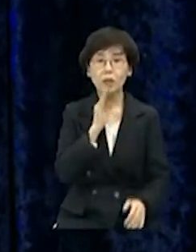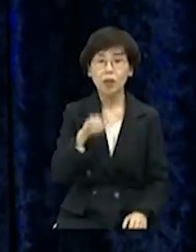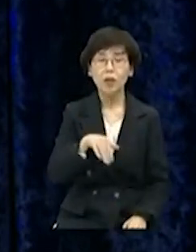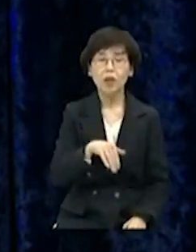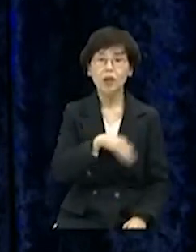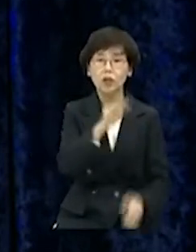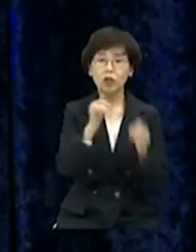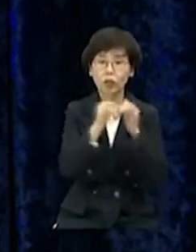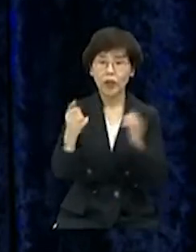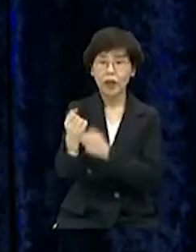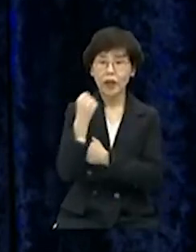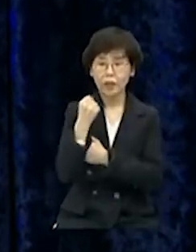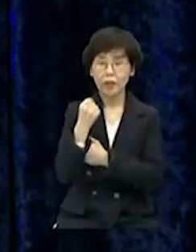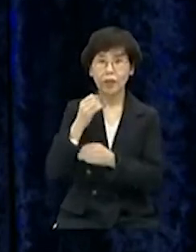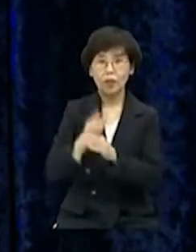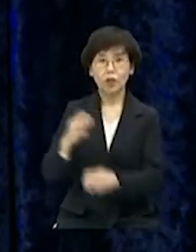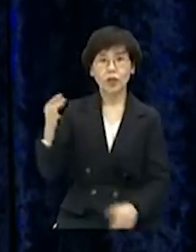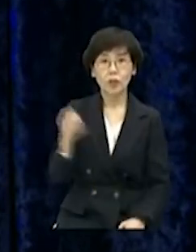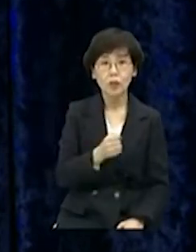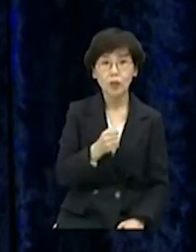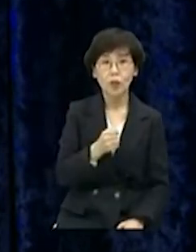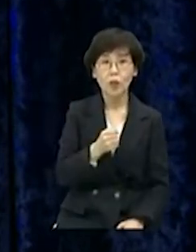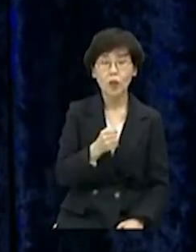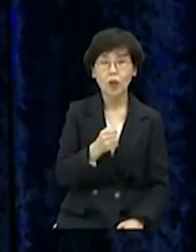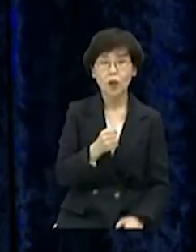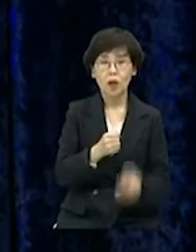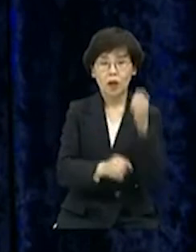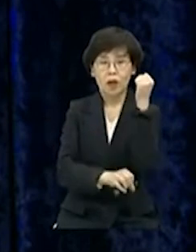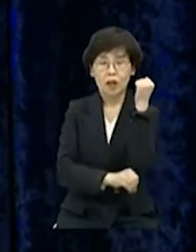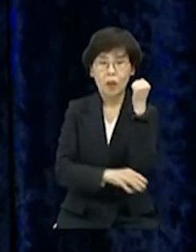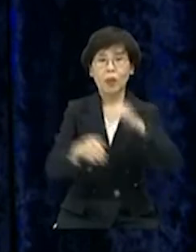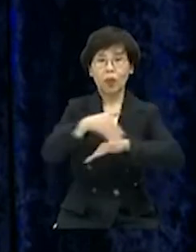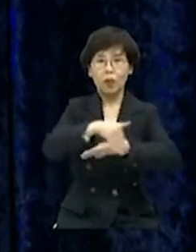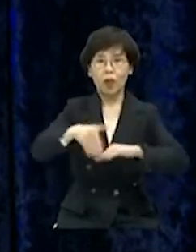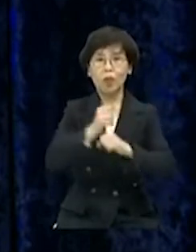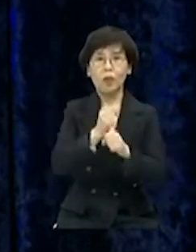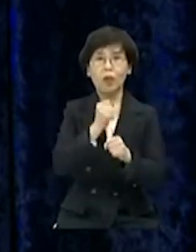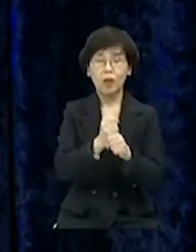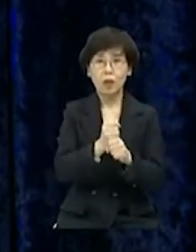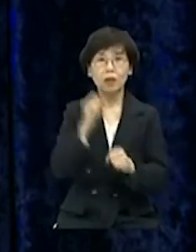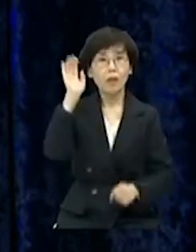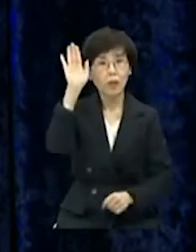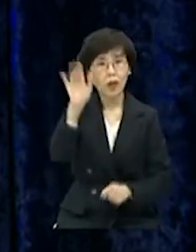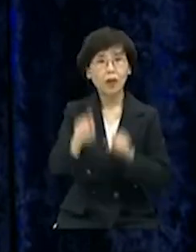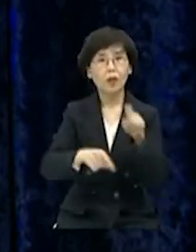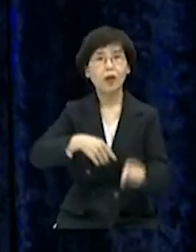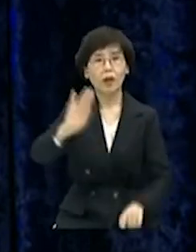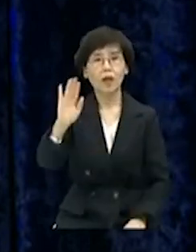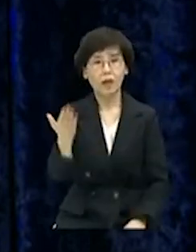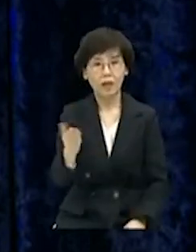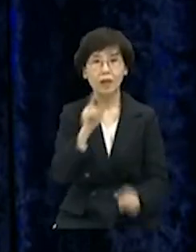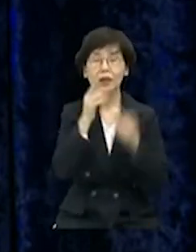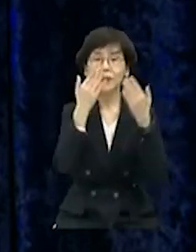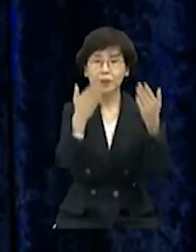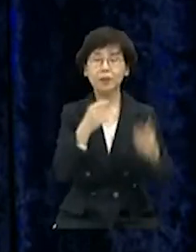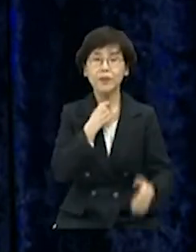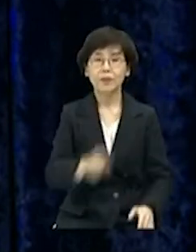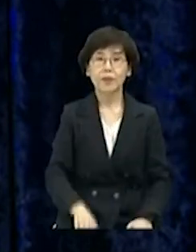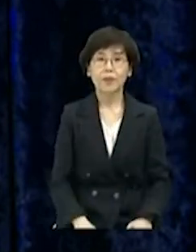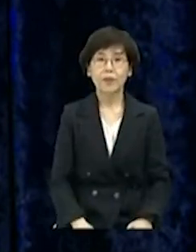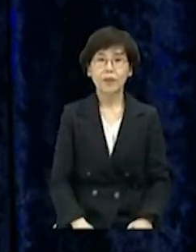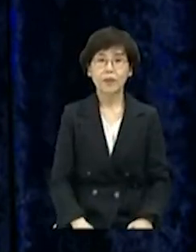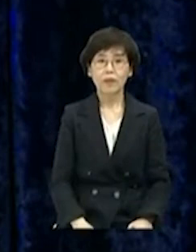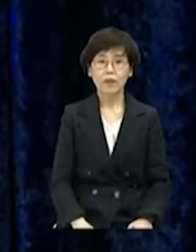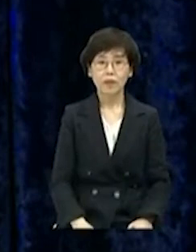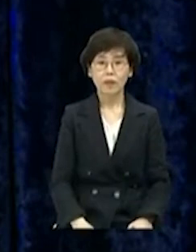우리 국민의힘 중심으로 해서 플랫폼 만들어서 미래로 가야 된다는 말씀 드리고요. 이